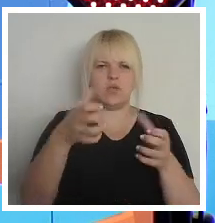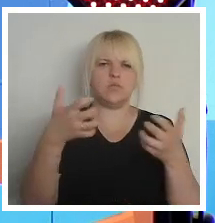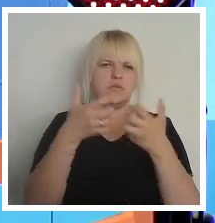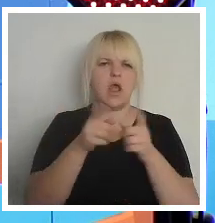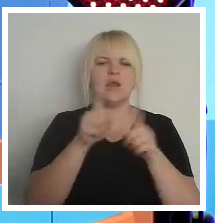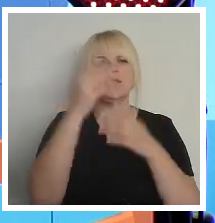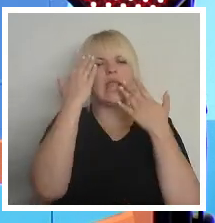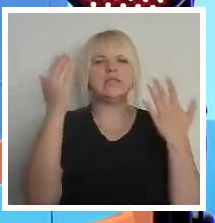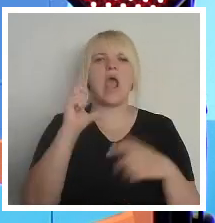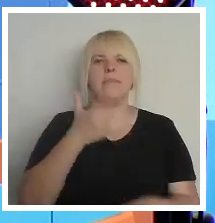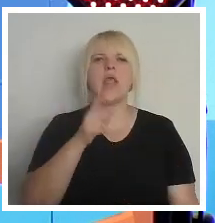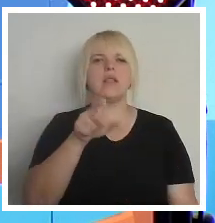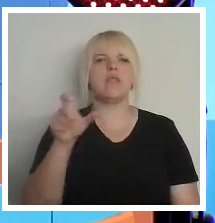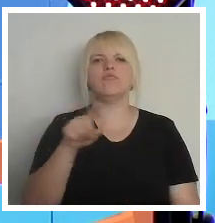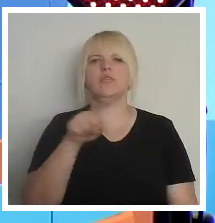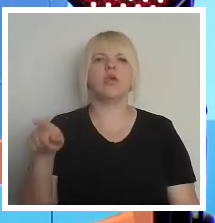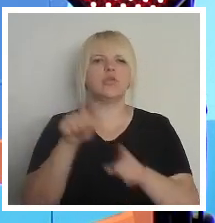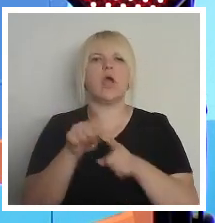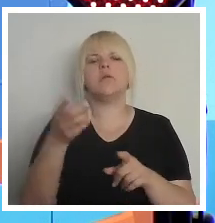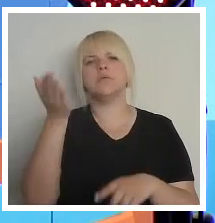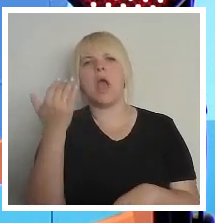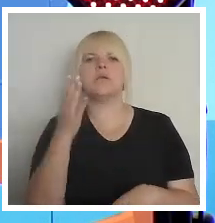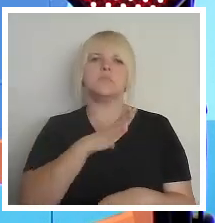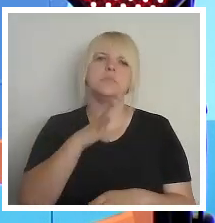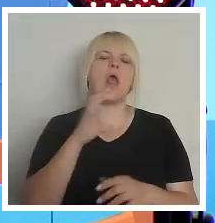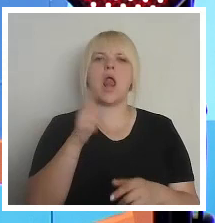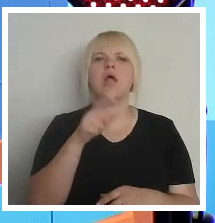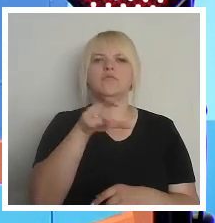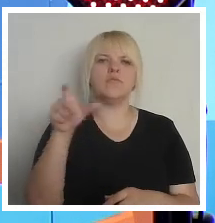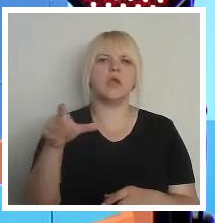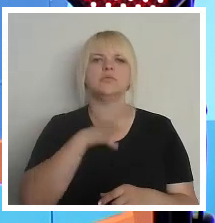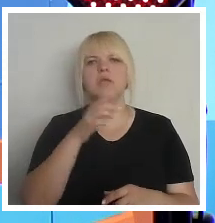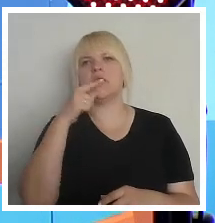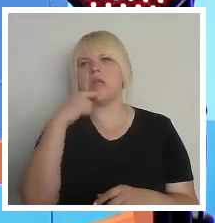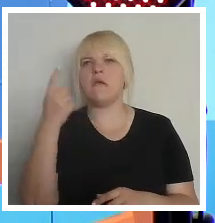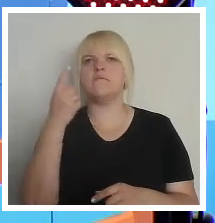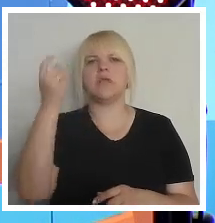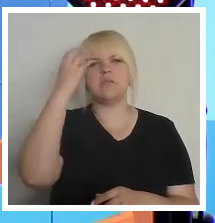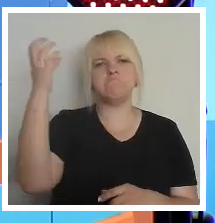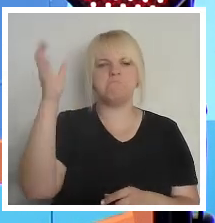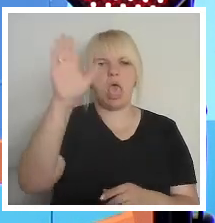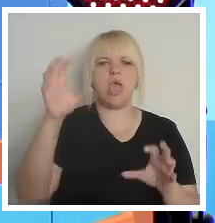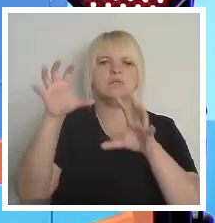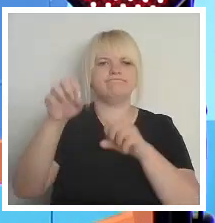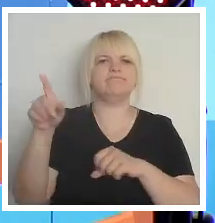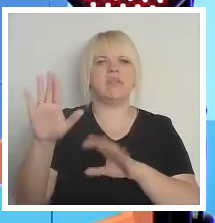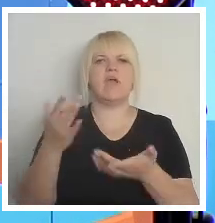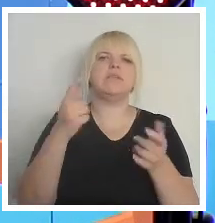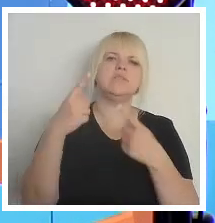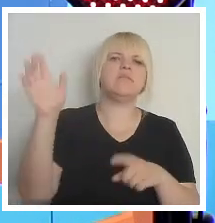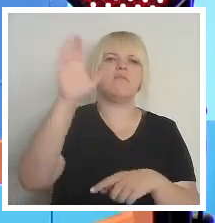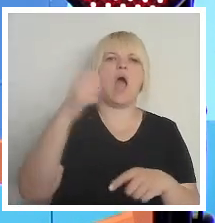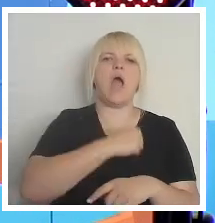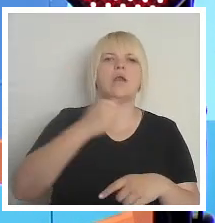nezināmie latvieši. Tādi, kas ir kādreiz latvieši, kas ir bijuši vai Krievijas impērijā, vai kādas citas valsts armijā kādreiz, un kādi